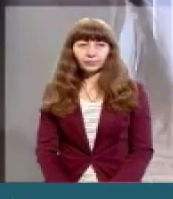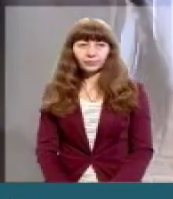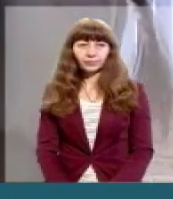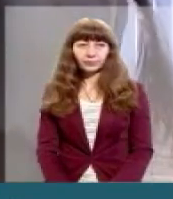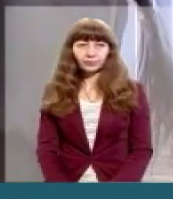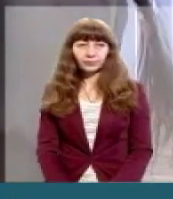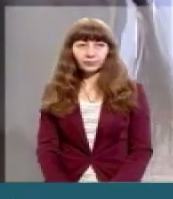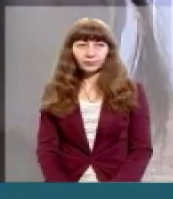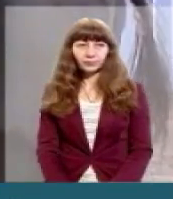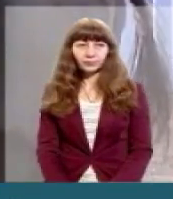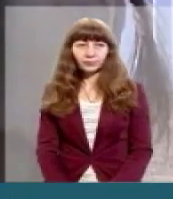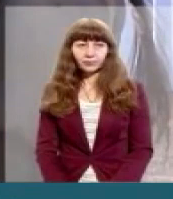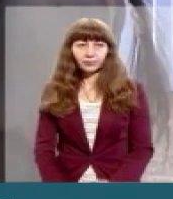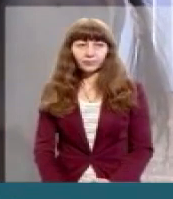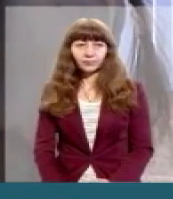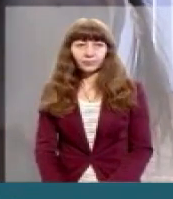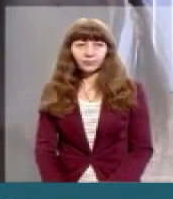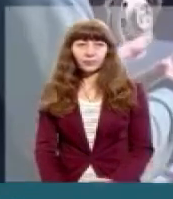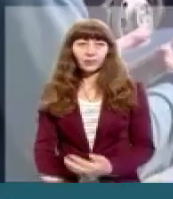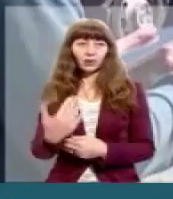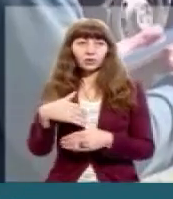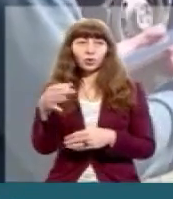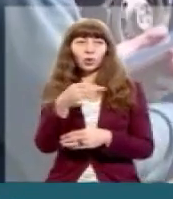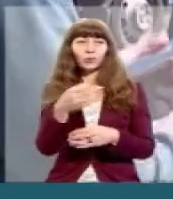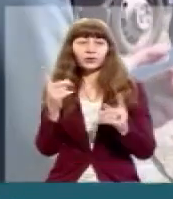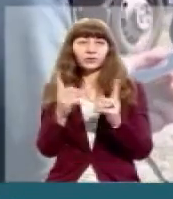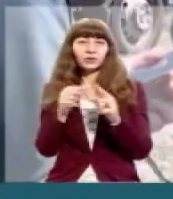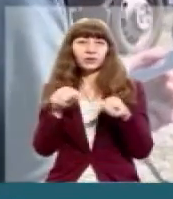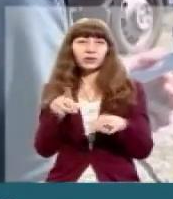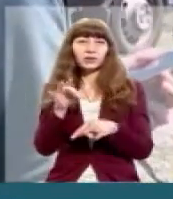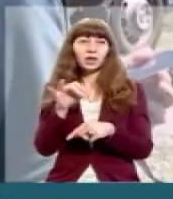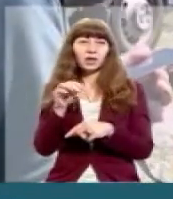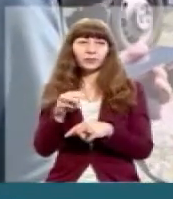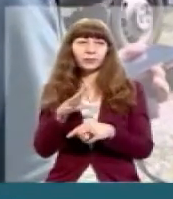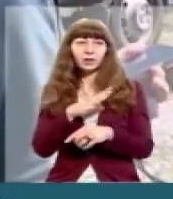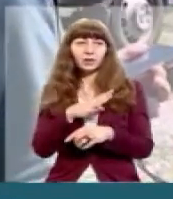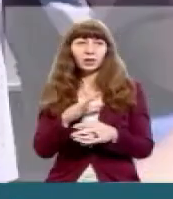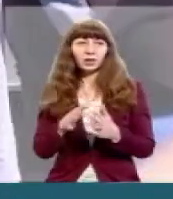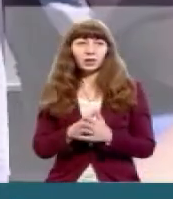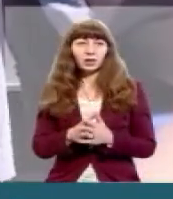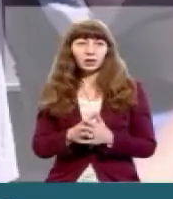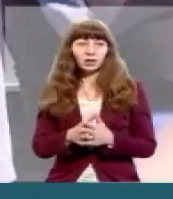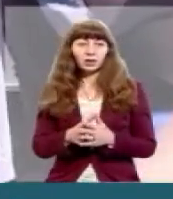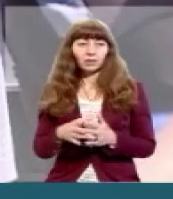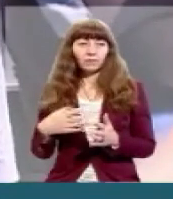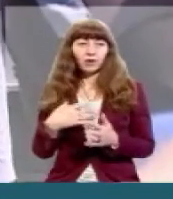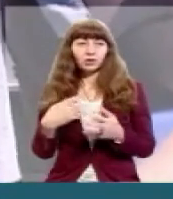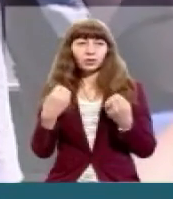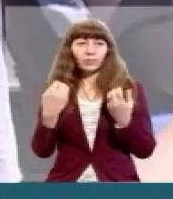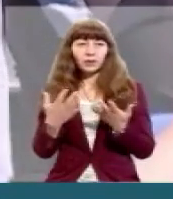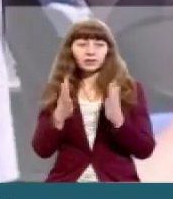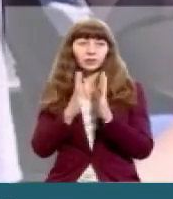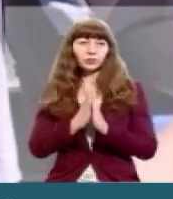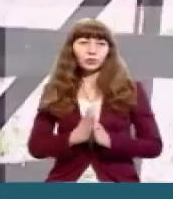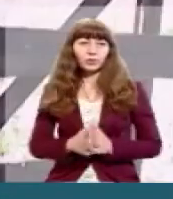Айтқа жиналған облыс тұрғындар мен қонақтардың қарасы қалың болды. Айта кету керек, мұсылмандардың маңызды мерекесінде әдет ғұрыптардың барлығы